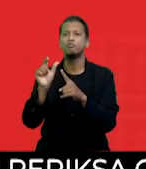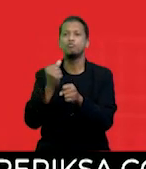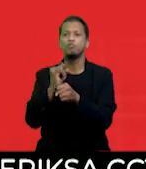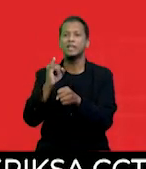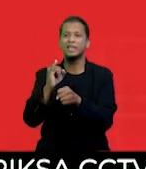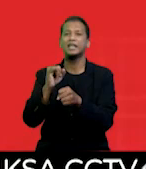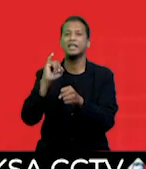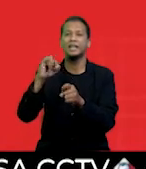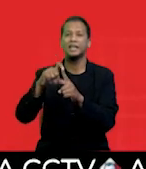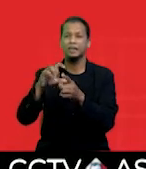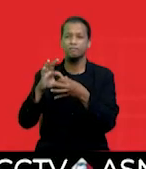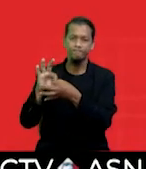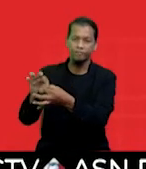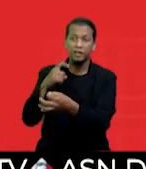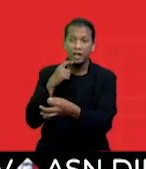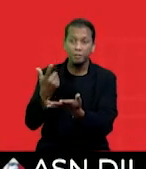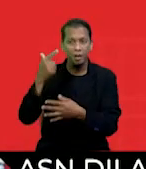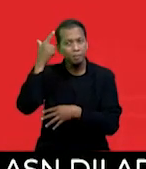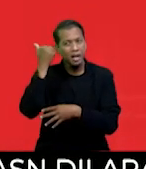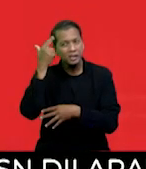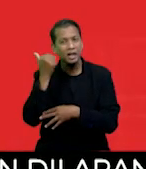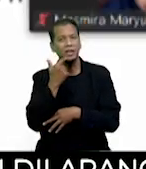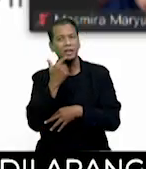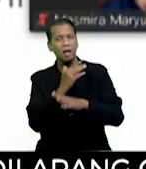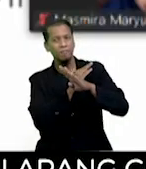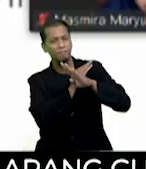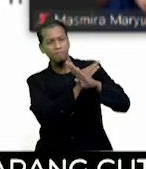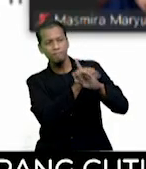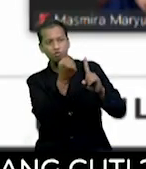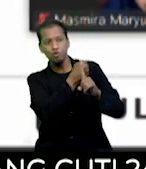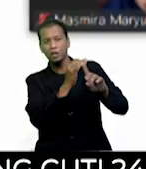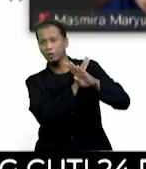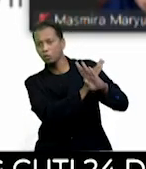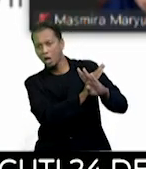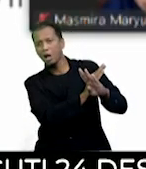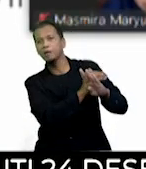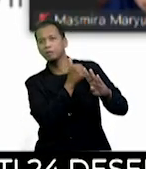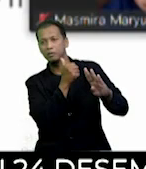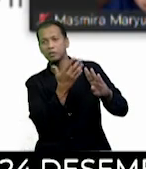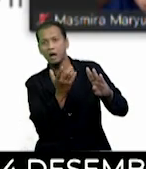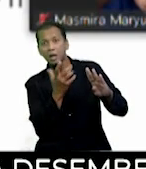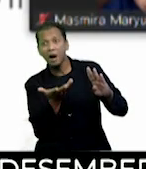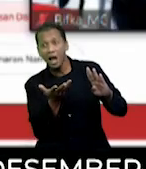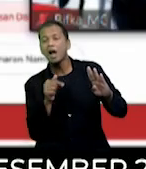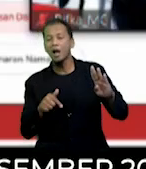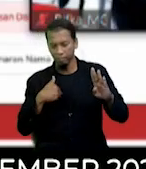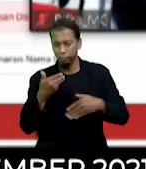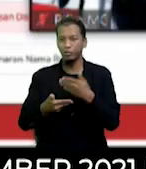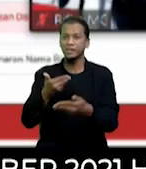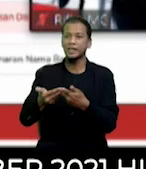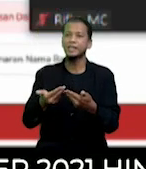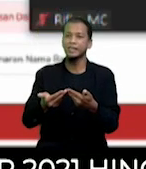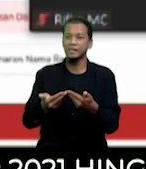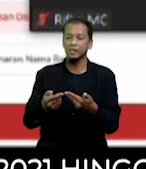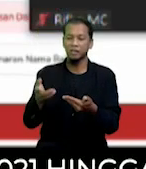sehat, terutama di lingkungan sekolah. Terintegrasinya berbagai media digital dalam proses belajar-mengajar harus menjadi bagian penting